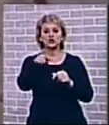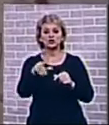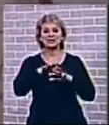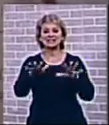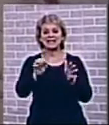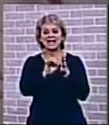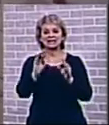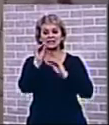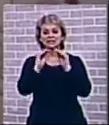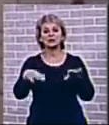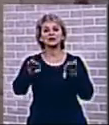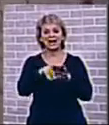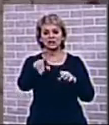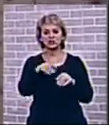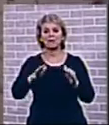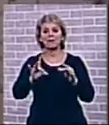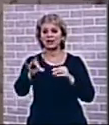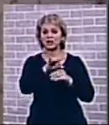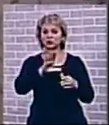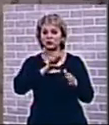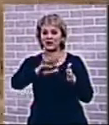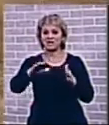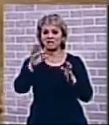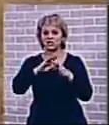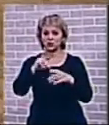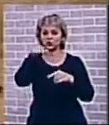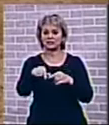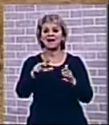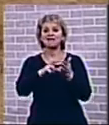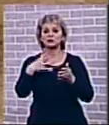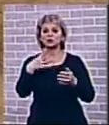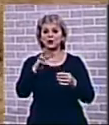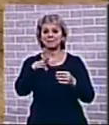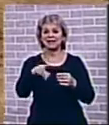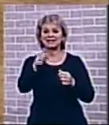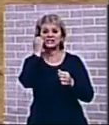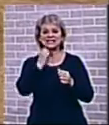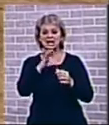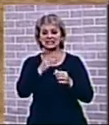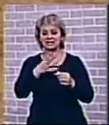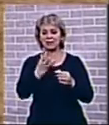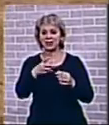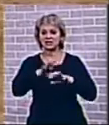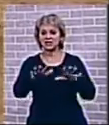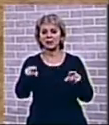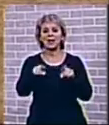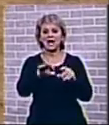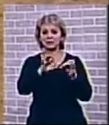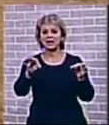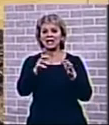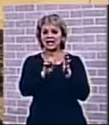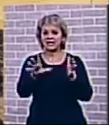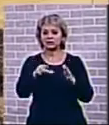сети электроснабжения точно так же здесь вот по району проходили воздушно. 840 метров старой теплотрассы, как и провода